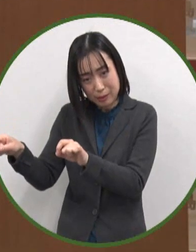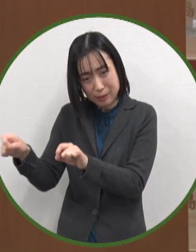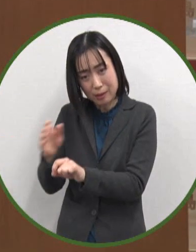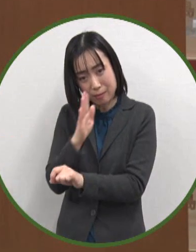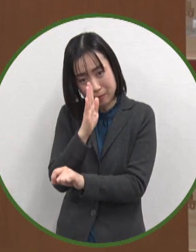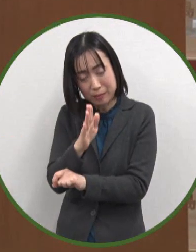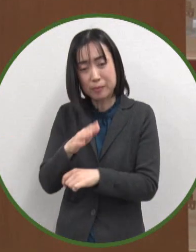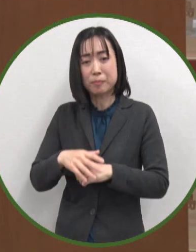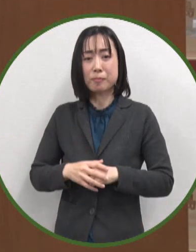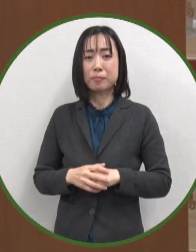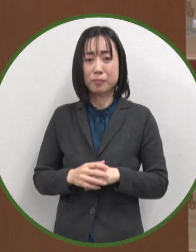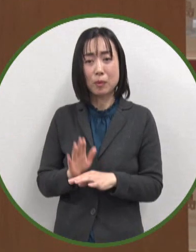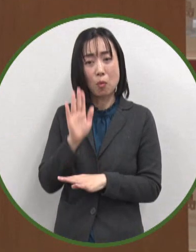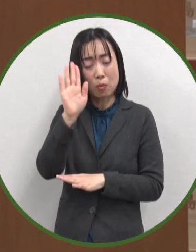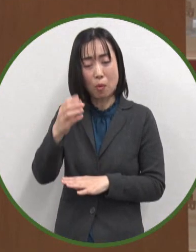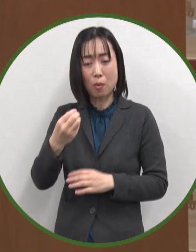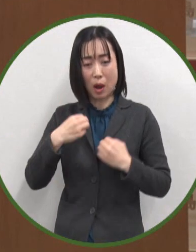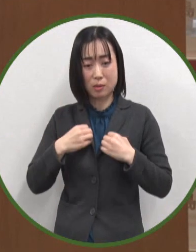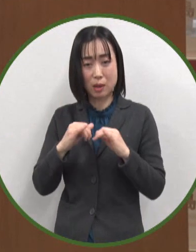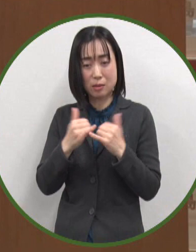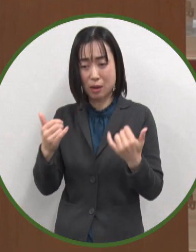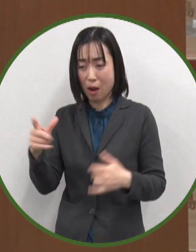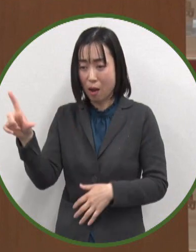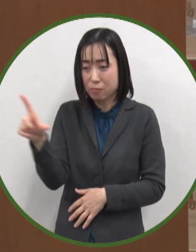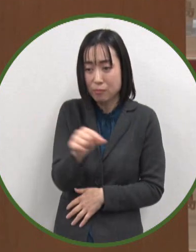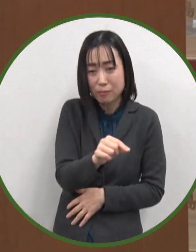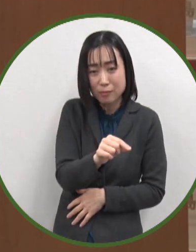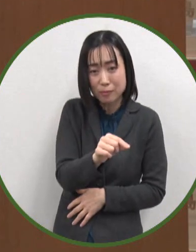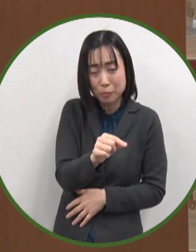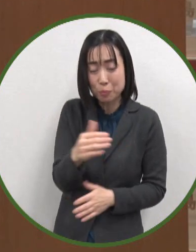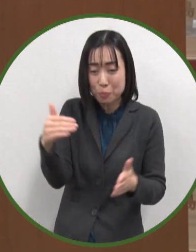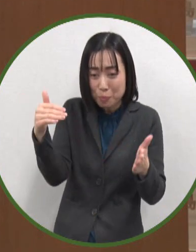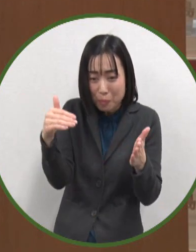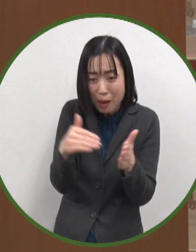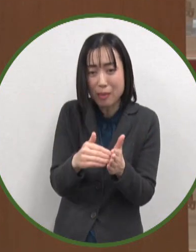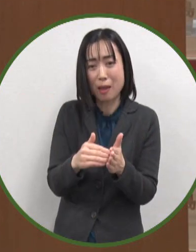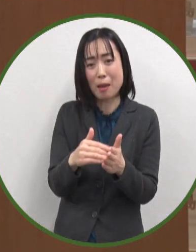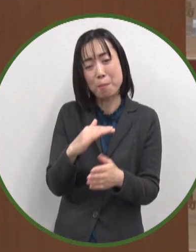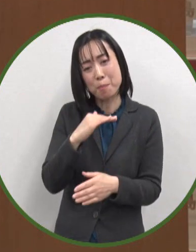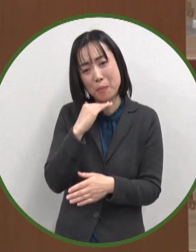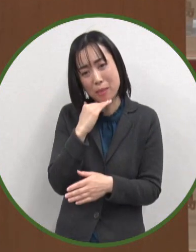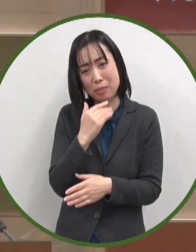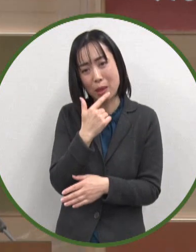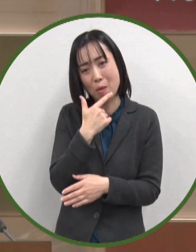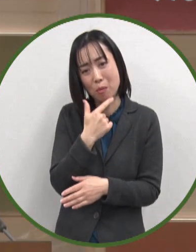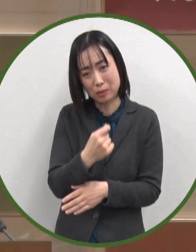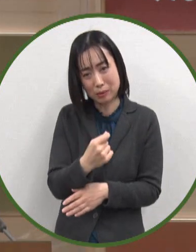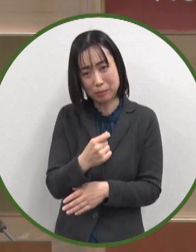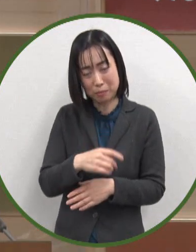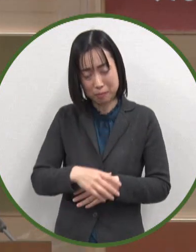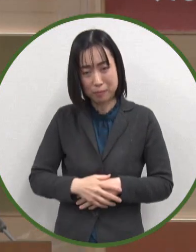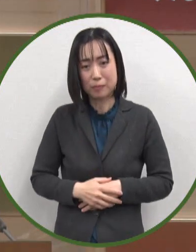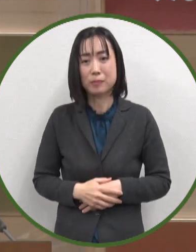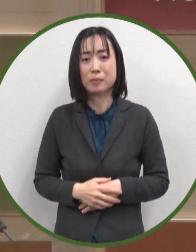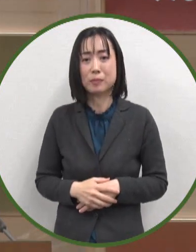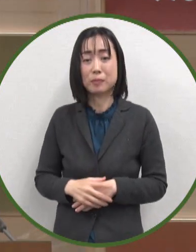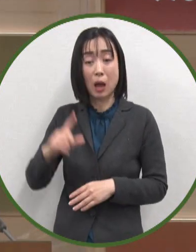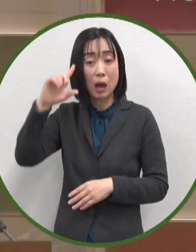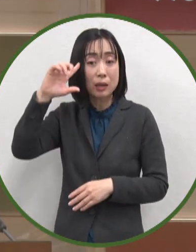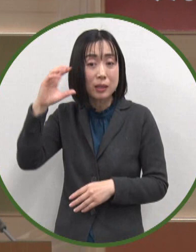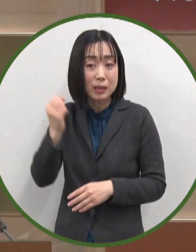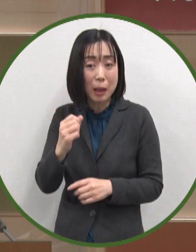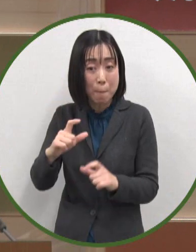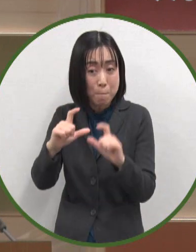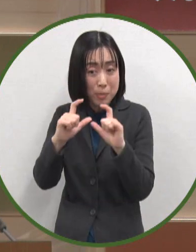感染状況が改善して思い切り楽しめるまでですね待っていただきたいと思います。せっかくの記念日ですので